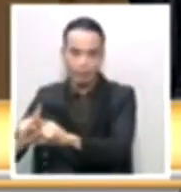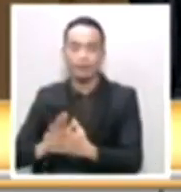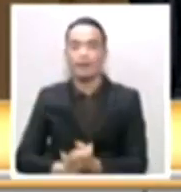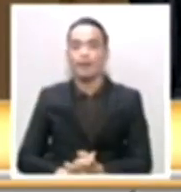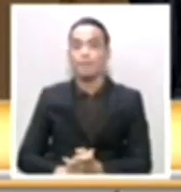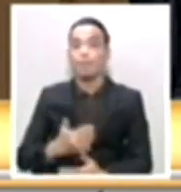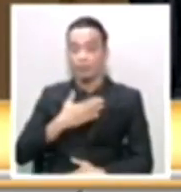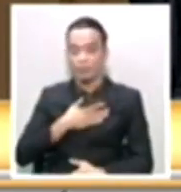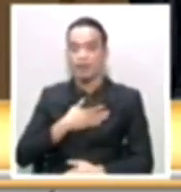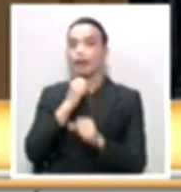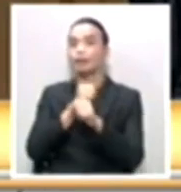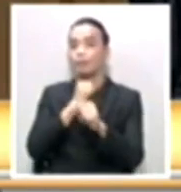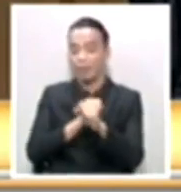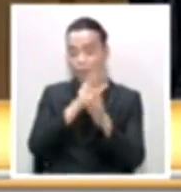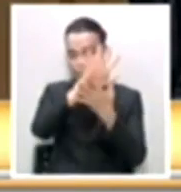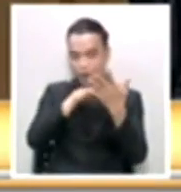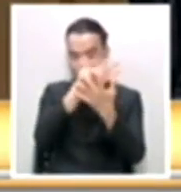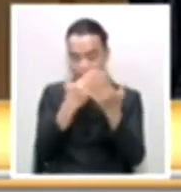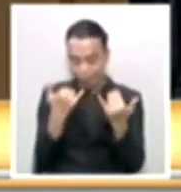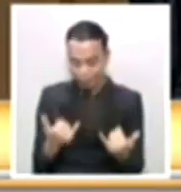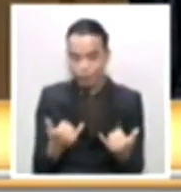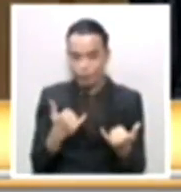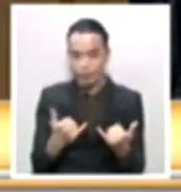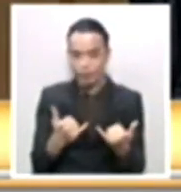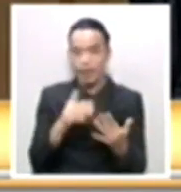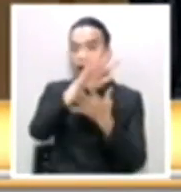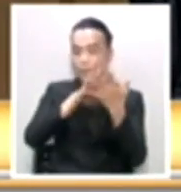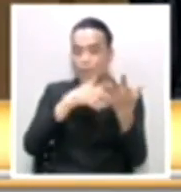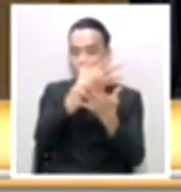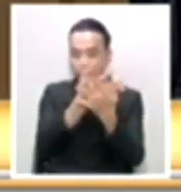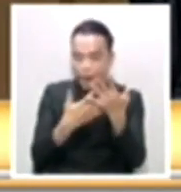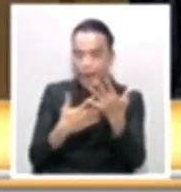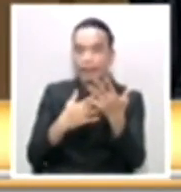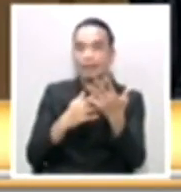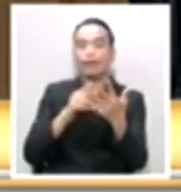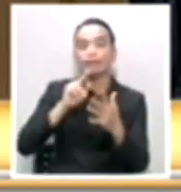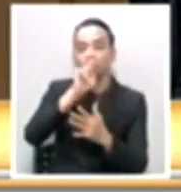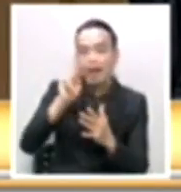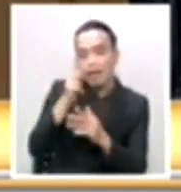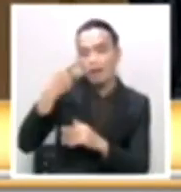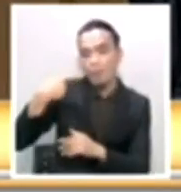เราทำผังไปในขนาดนี้นะครับที่ท่านเรียกว่าผังการใช้ประโยชน์พื้นที่นะครับ